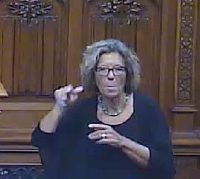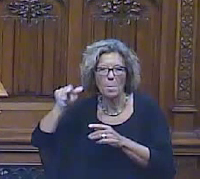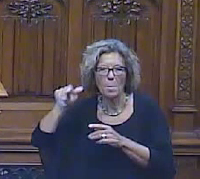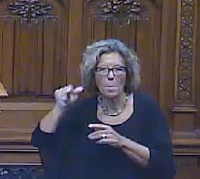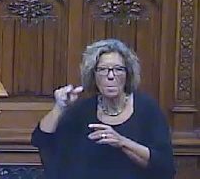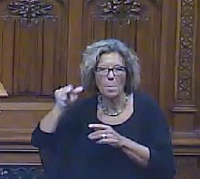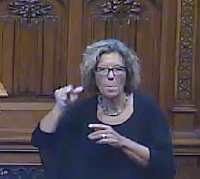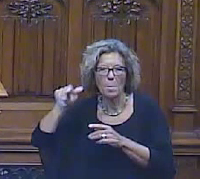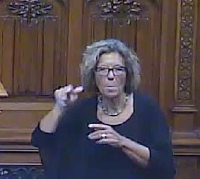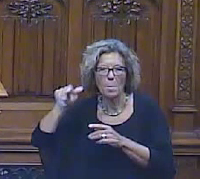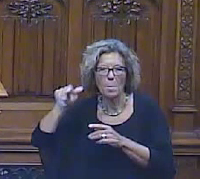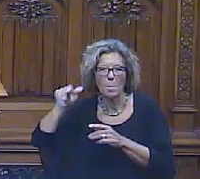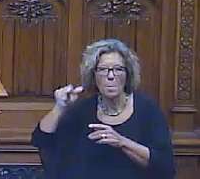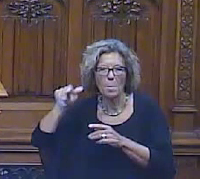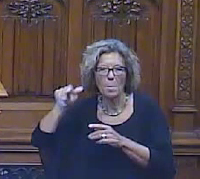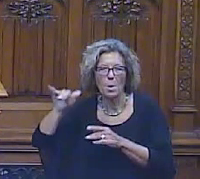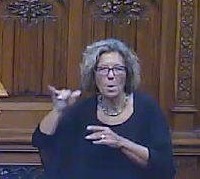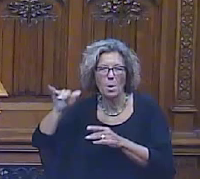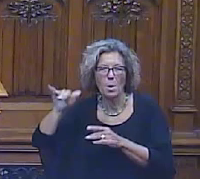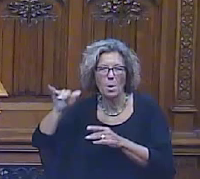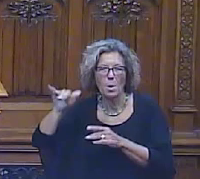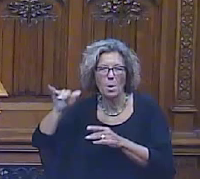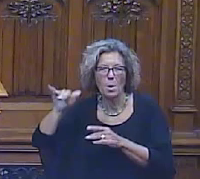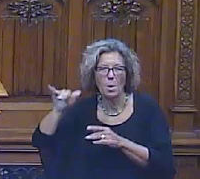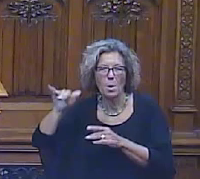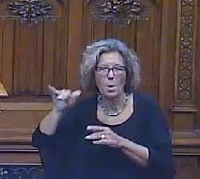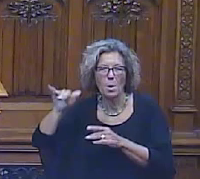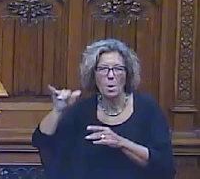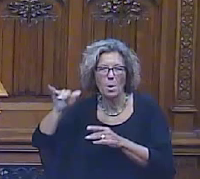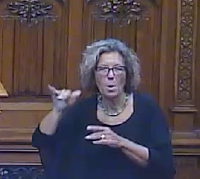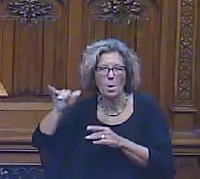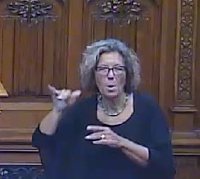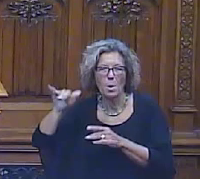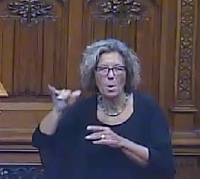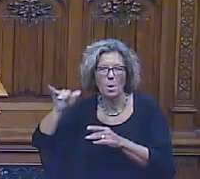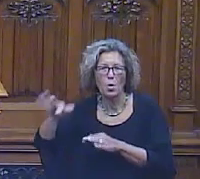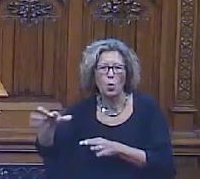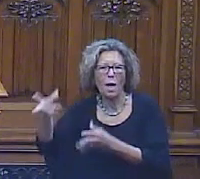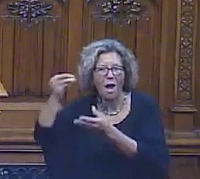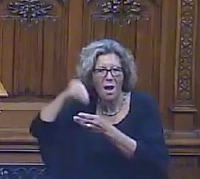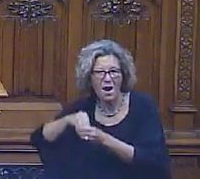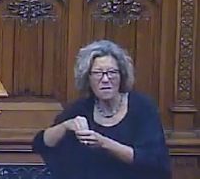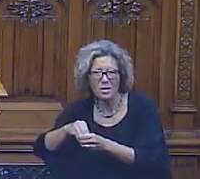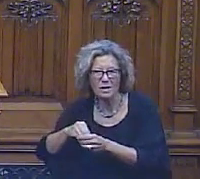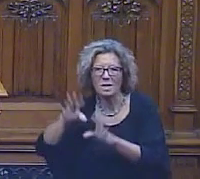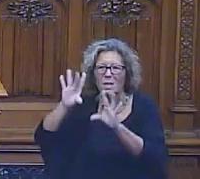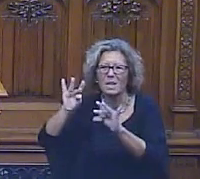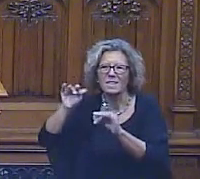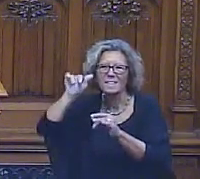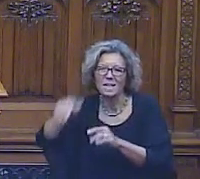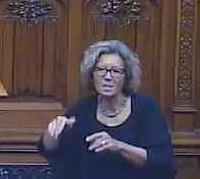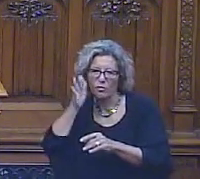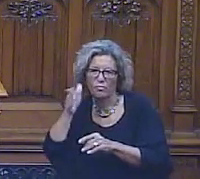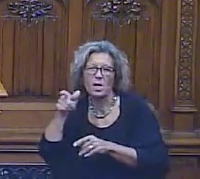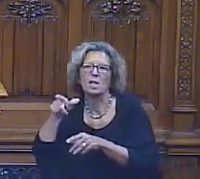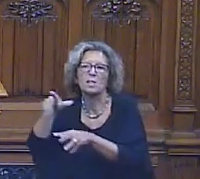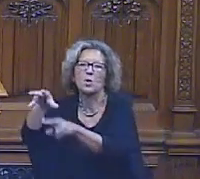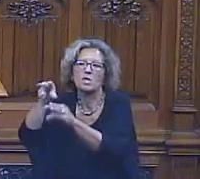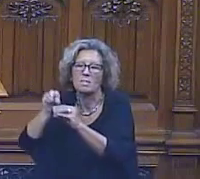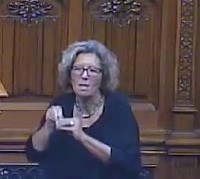maßgeblichen Anteil am Chaos sowohl in Nordafrika als auch im Nahen haben. Ich glaube, da 250 Millionen Einwohner, 10.000 würden sie jetzt